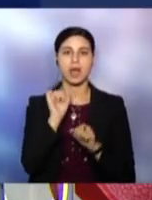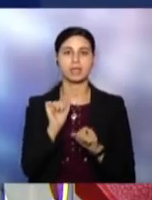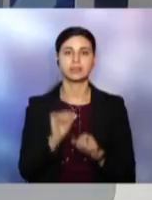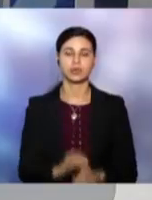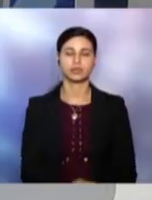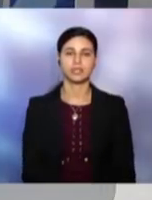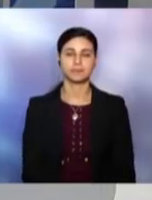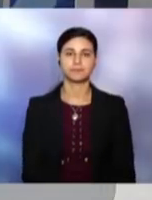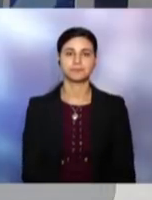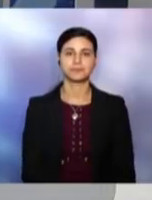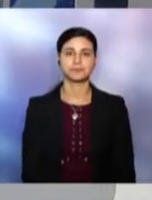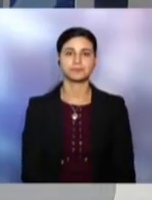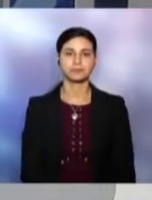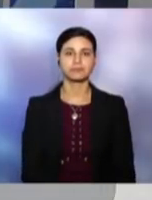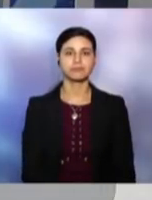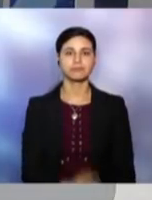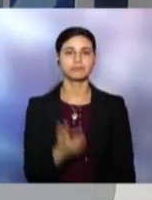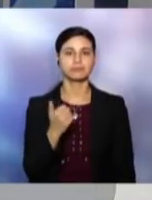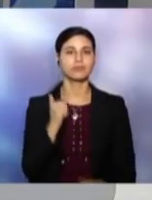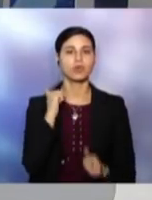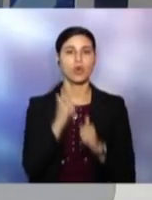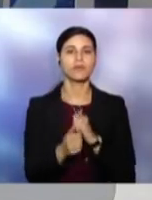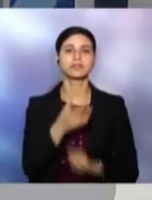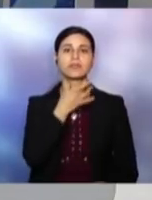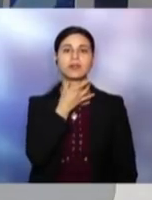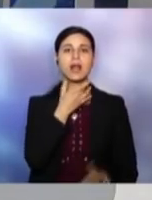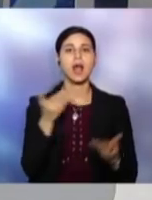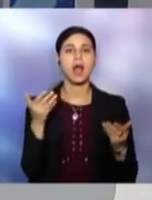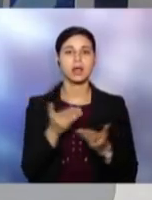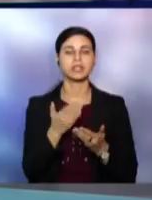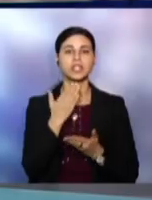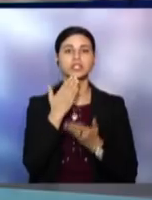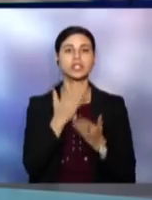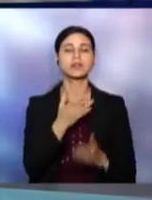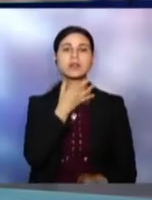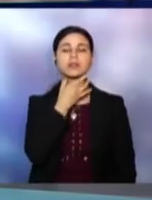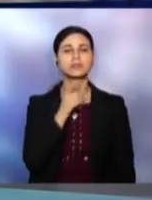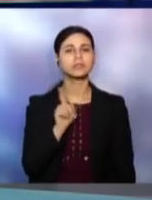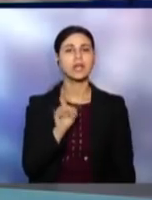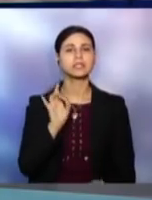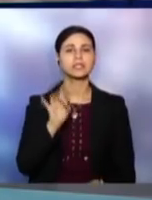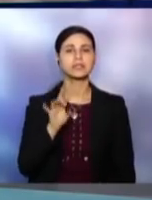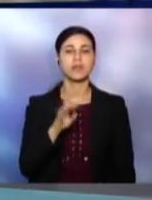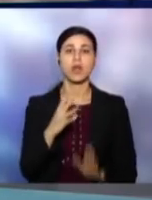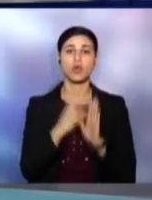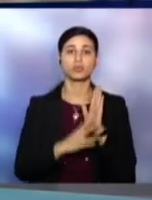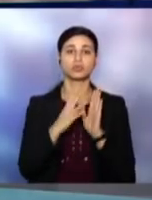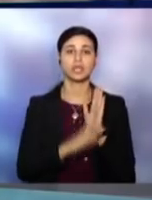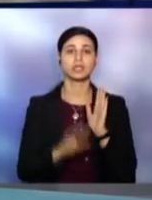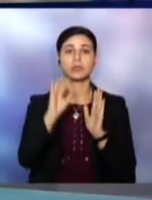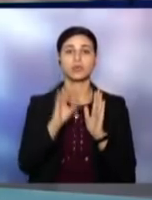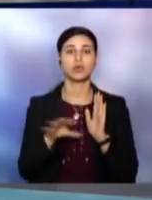კარგით, ძალიან ესეთი ის არის, ანუ ყოველთვე ანგინა და აქ ისმევა კითხვა, რას გულისხმობს ანგინაში, იმიტომ რომ შობელთა